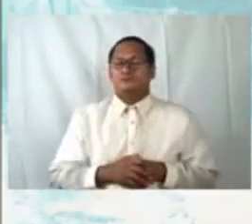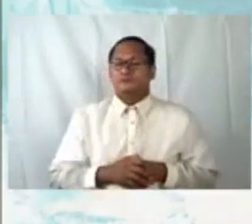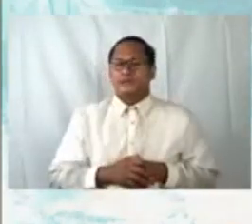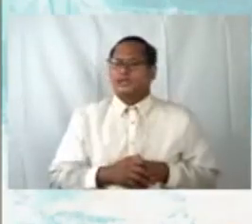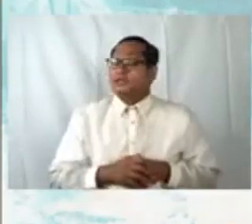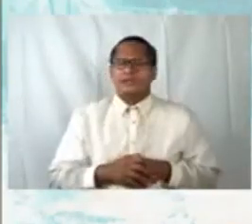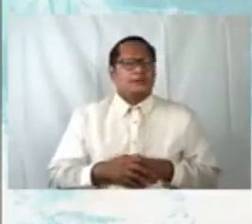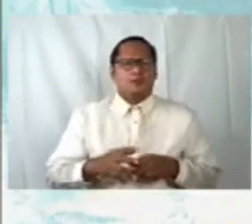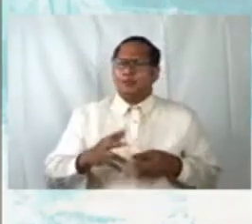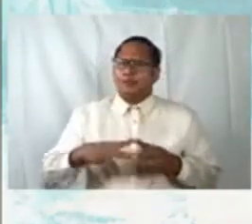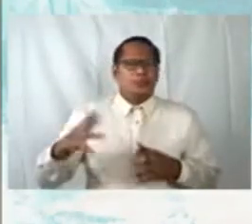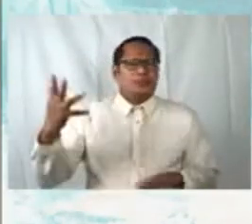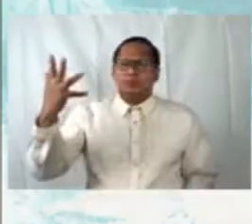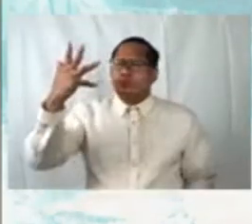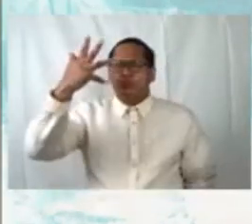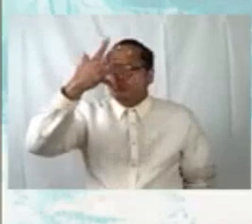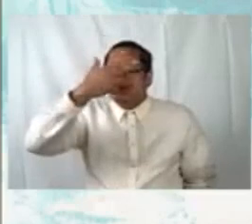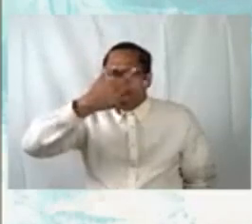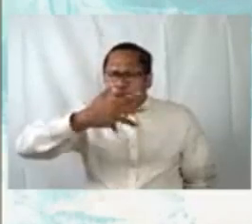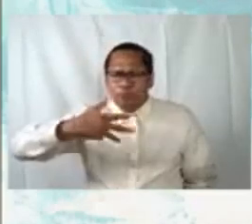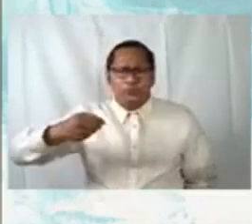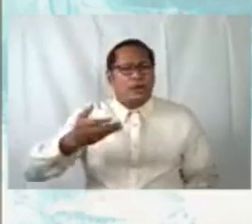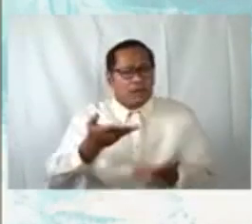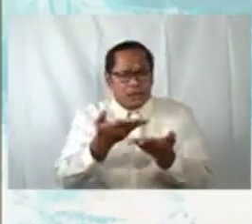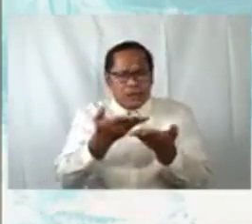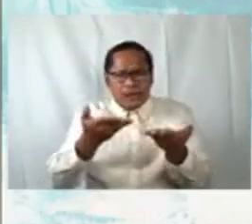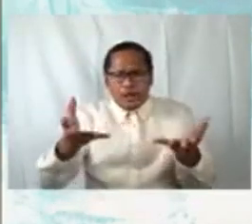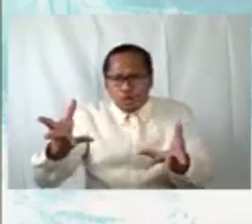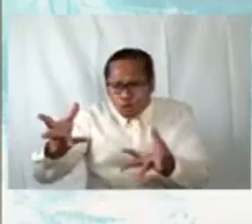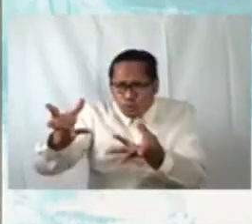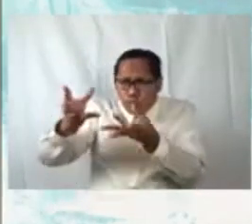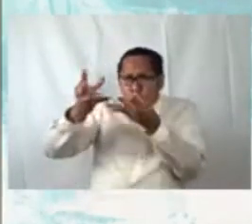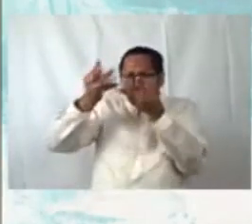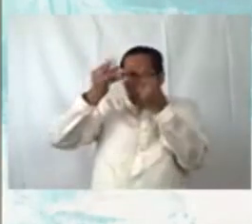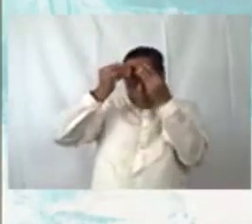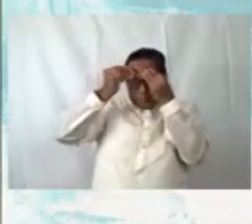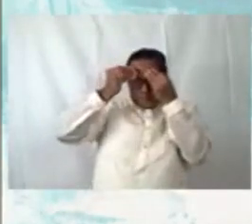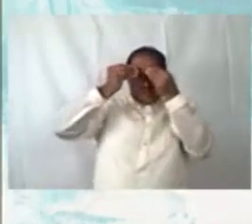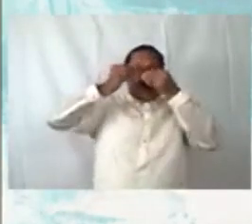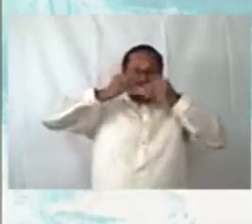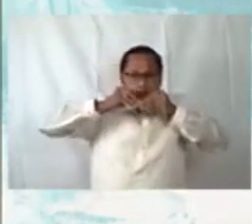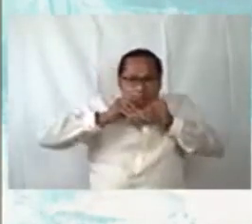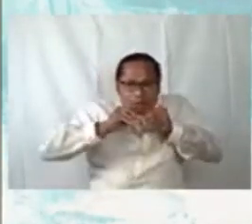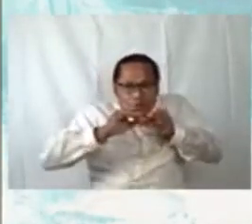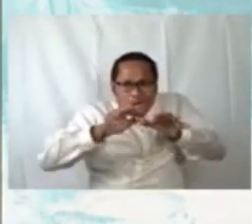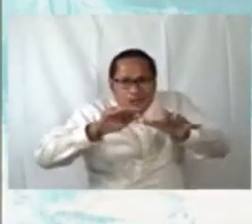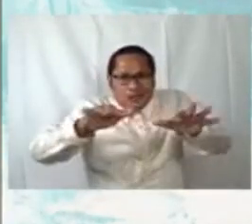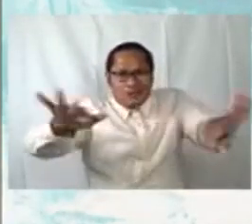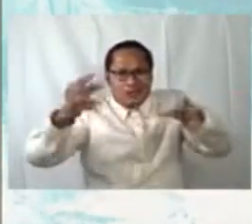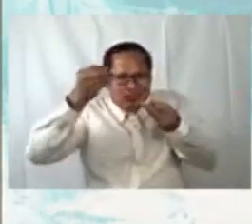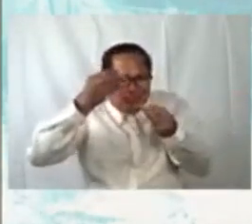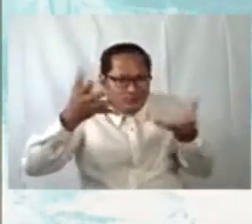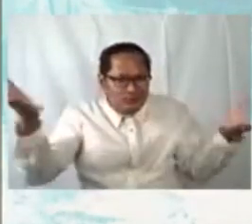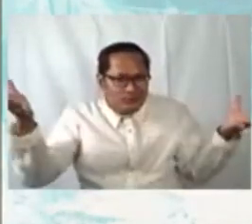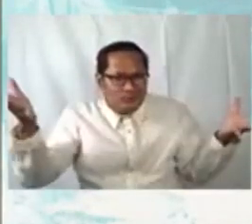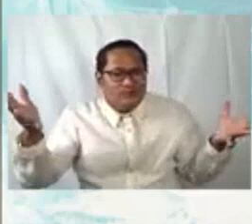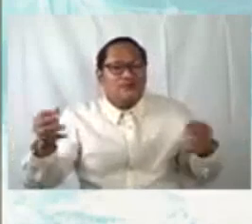Napakaganda nito sapagkat kayo ang magkakalat ng maraming impormasyon na inyong